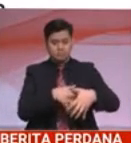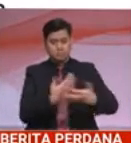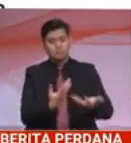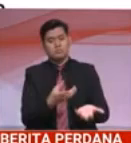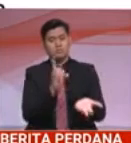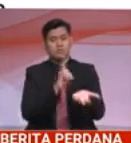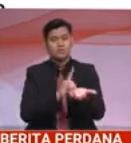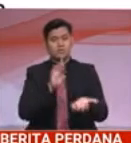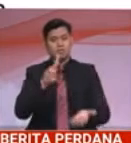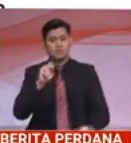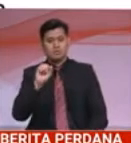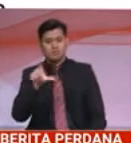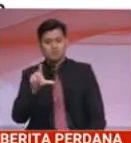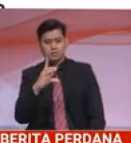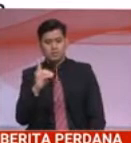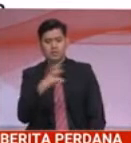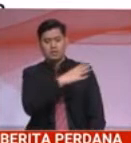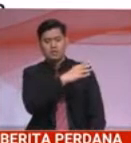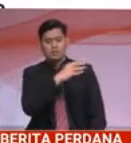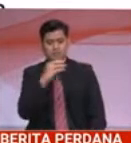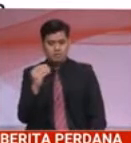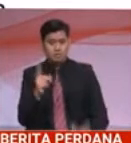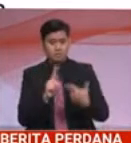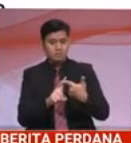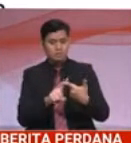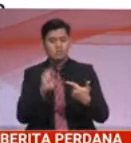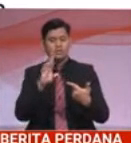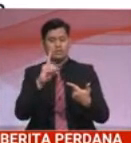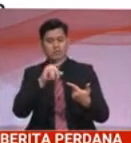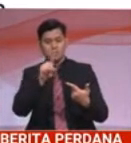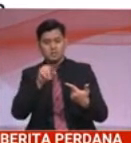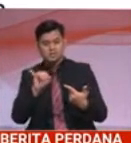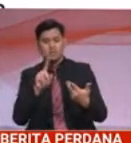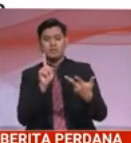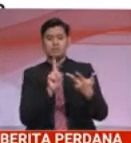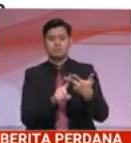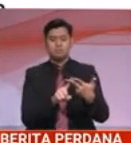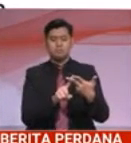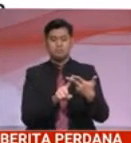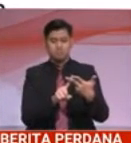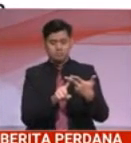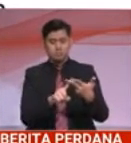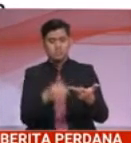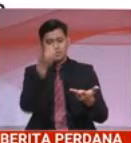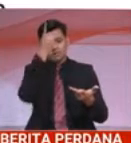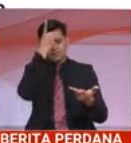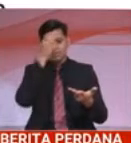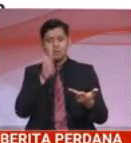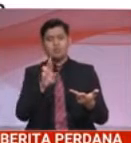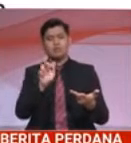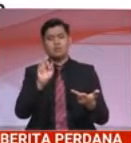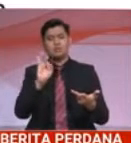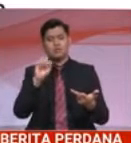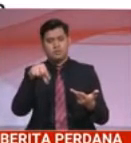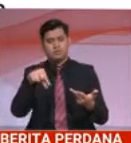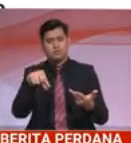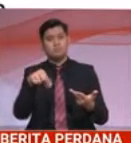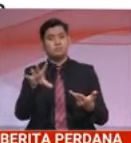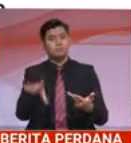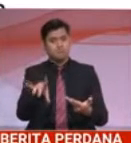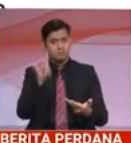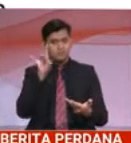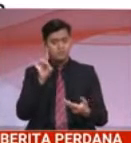Kiandi, Menteri Kanan Pendidikan Dr. Razzi Jidin dan Adun Paya Rumput Datuk Muhammad Rafiq Naiza Mohaidin. Seramai